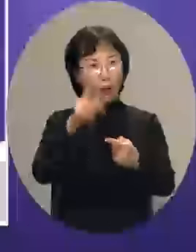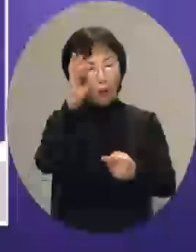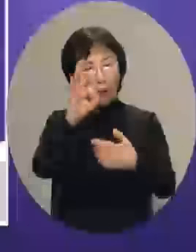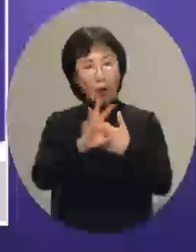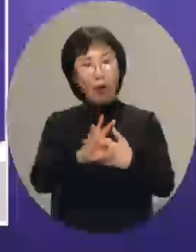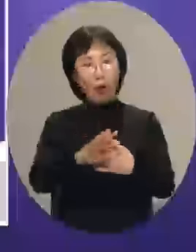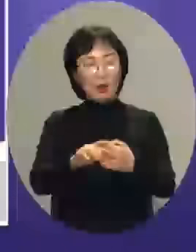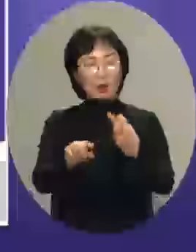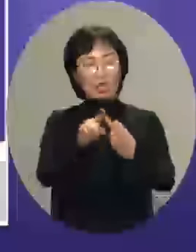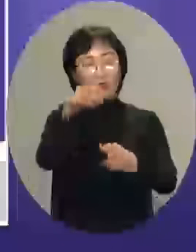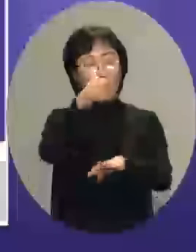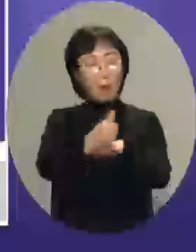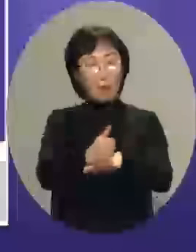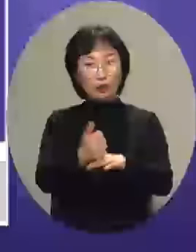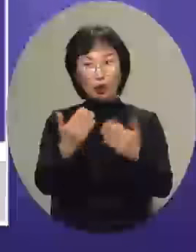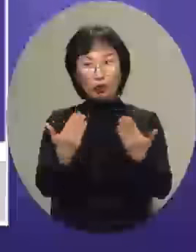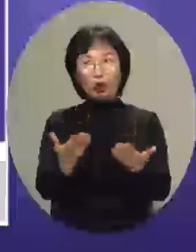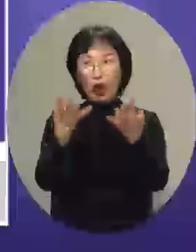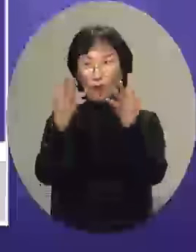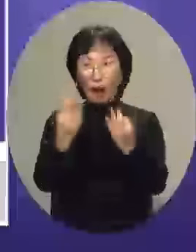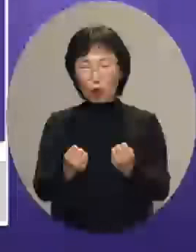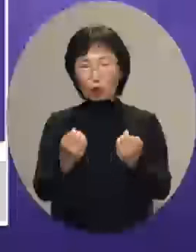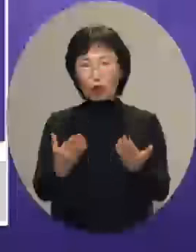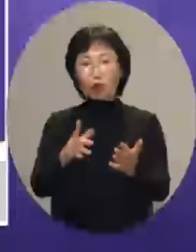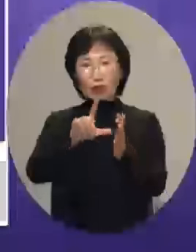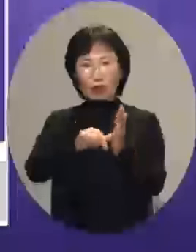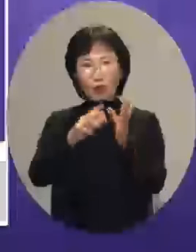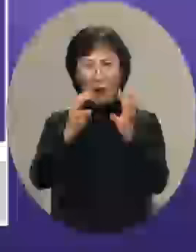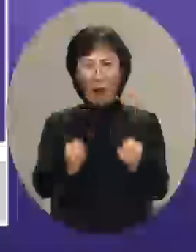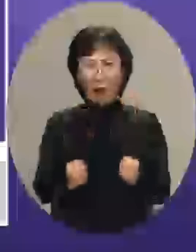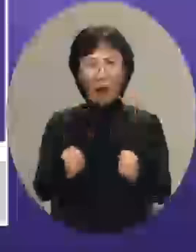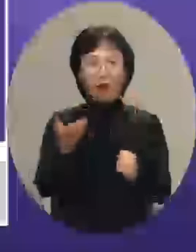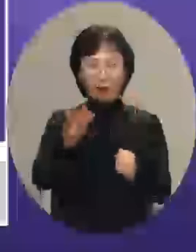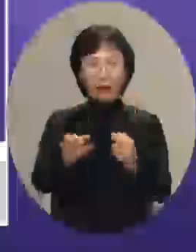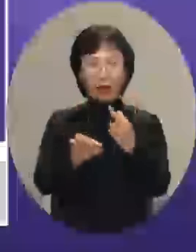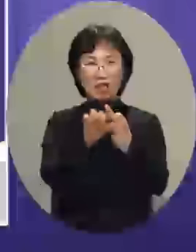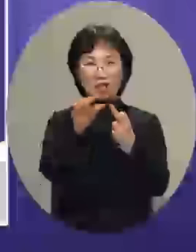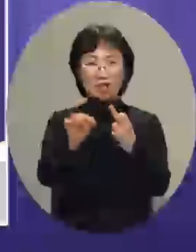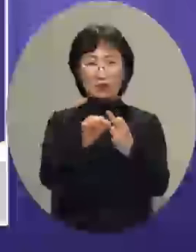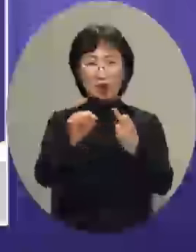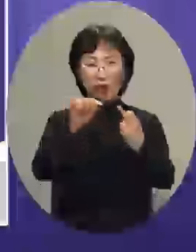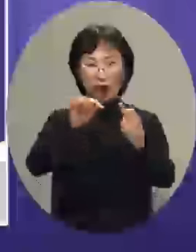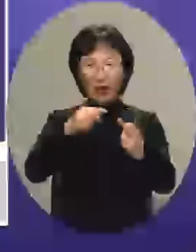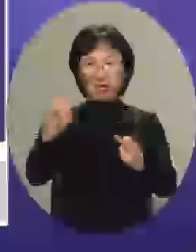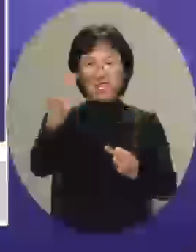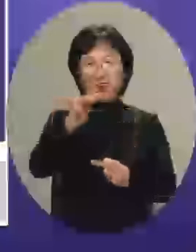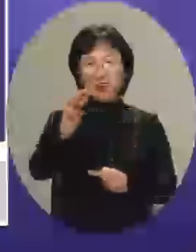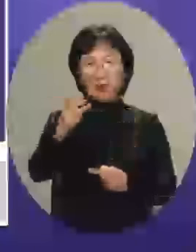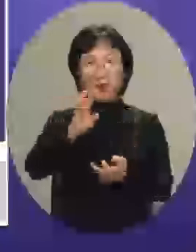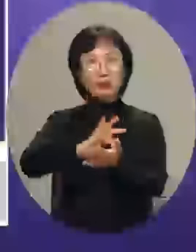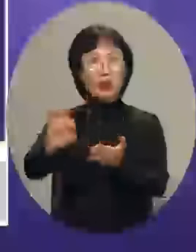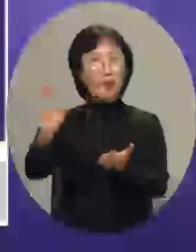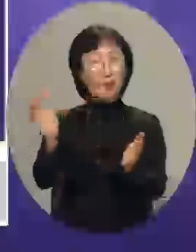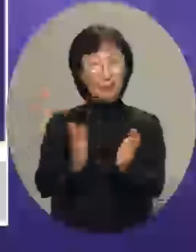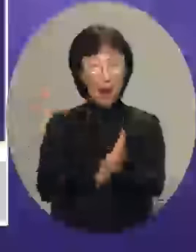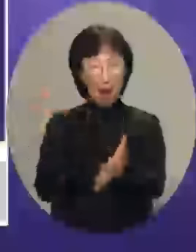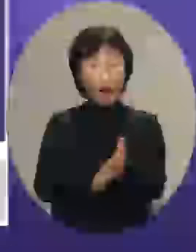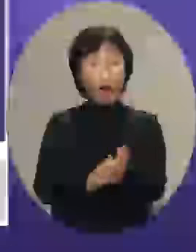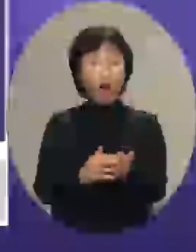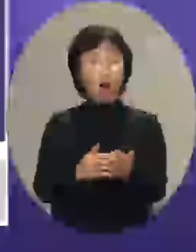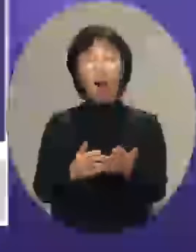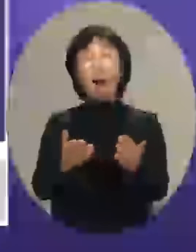아니 연말에 거의 휴가가 많고 쉬는 기간이란 말입니다. 12월에만 12월에 2,300만 원을 써놓고도